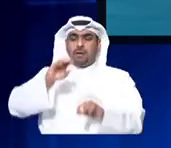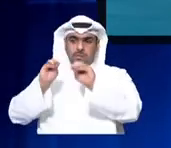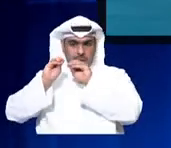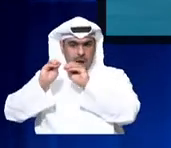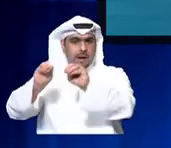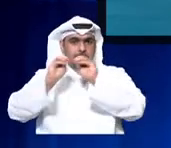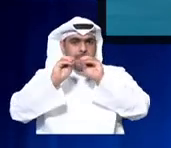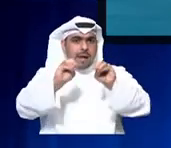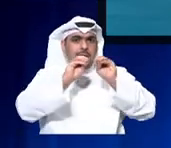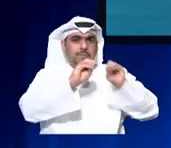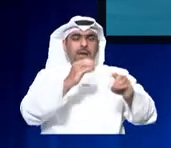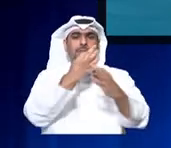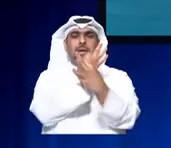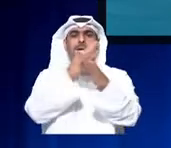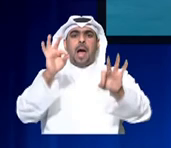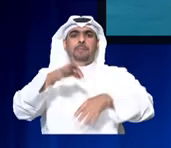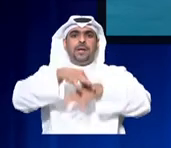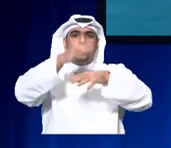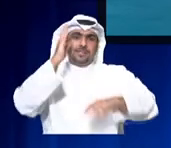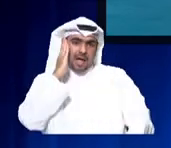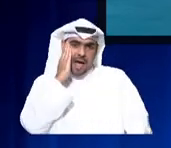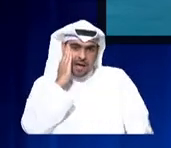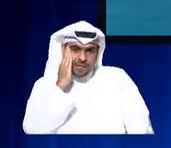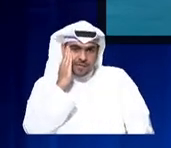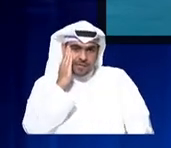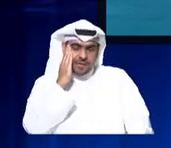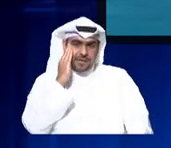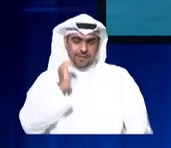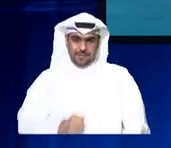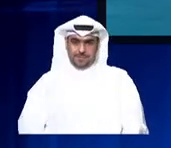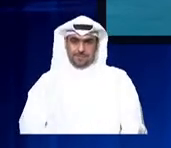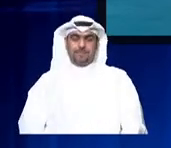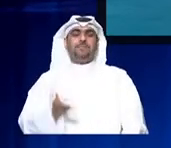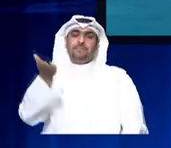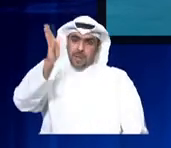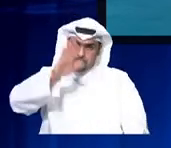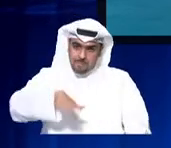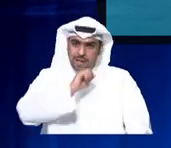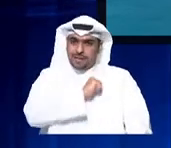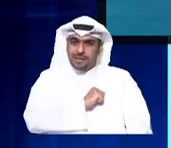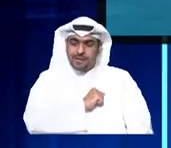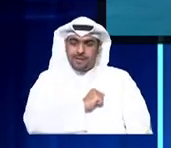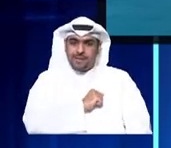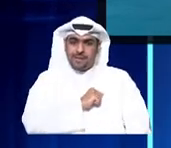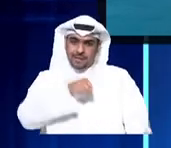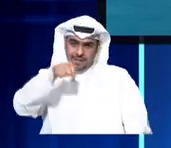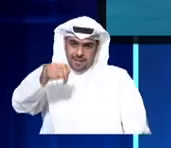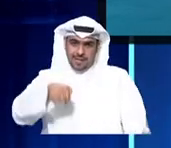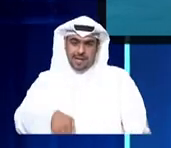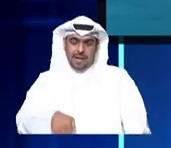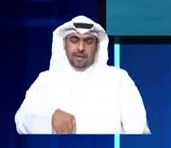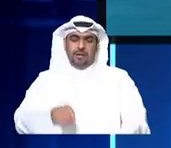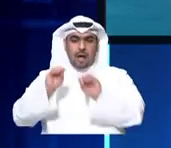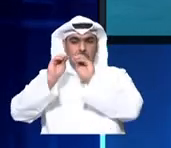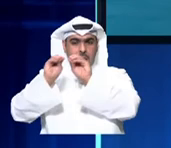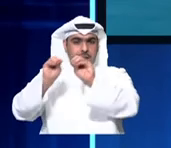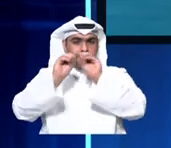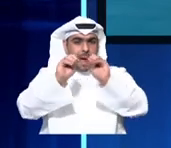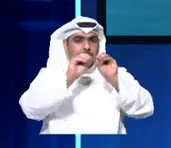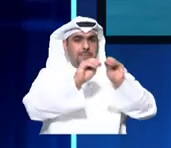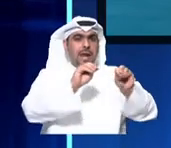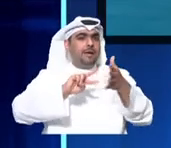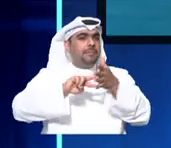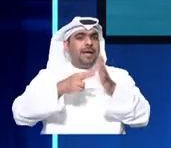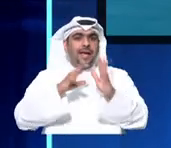السهولة أو جميع ما سبق. كذلك قام بنك الكويت المركزي بإصدار الإطار العام للأمن السبراني الذي بدوره